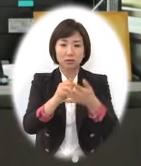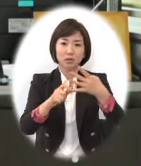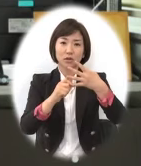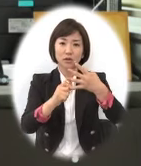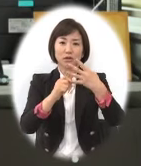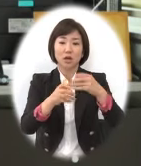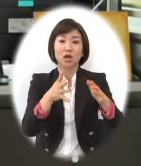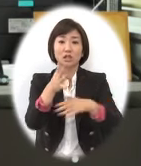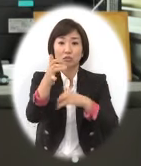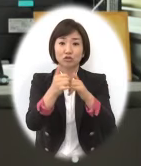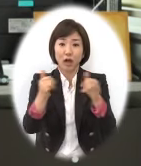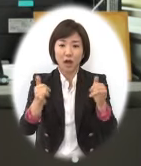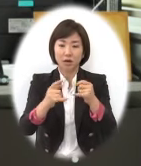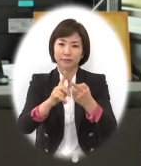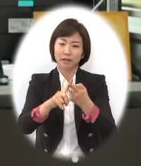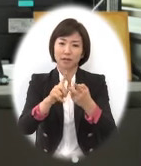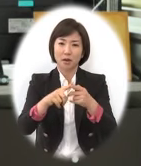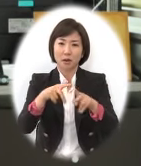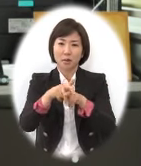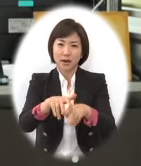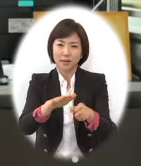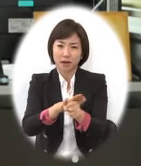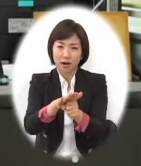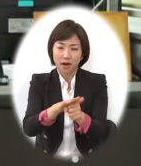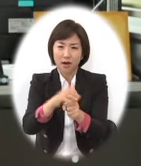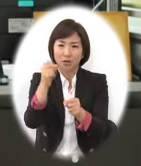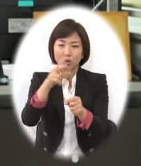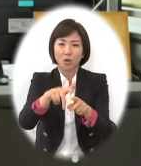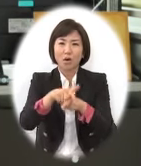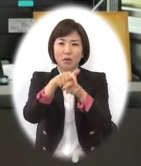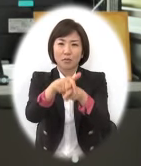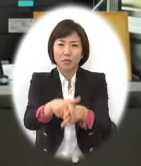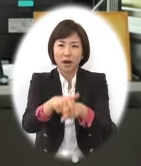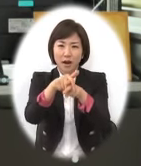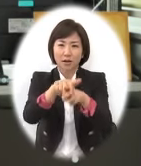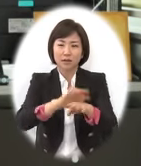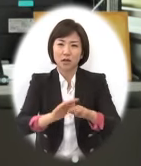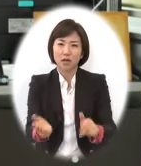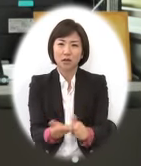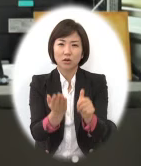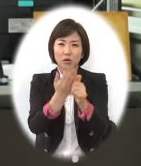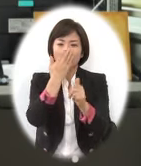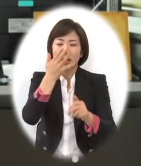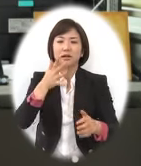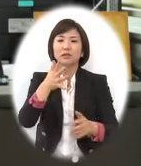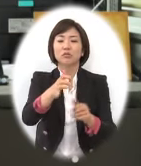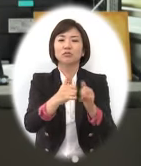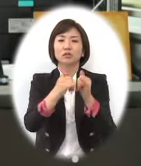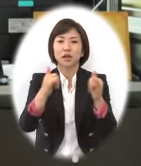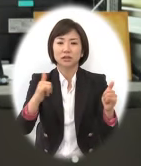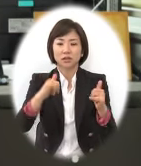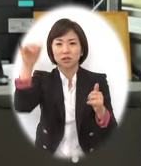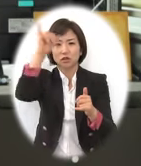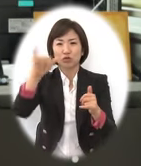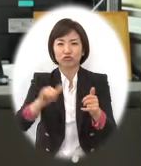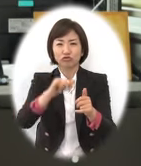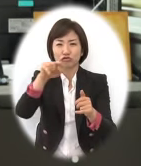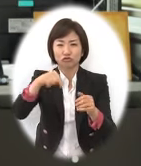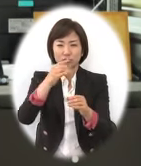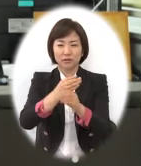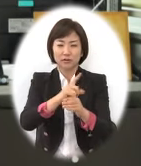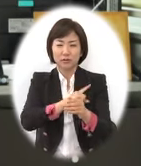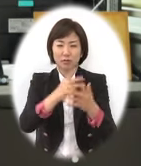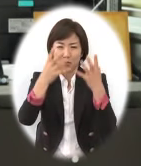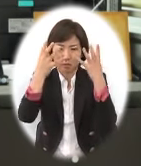그 전문가 부분인데 말을 사랑하고 그리고 또 말을 잘 키울 수 있는 그런 전문가들이 전국에서 가장